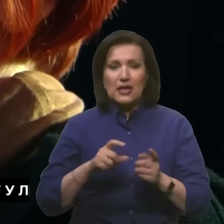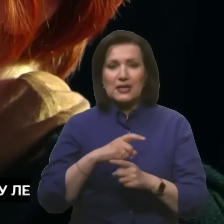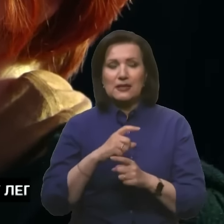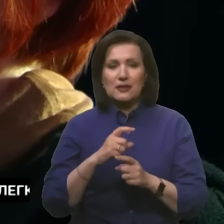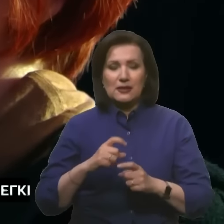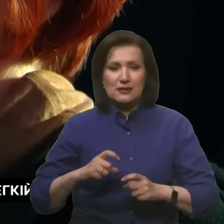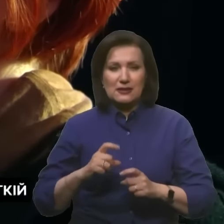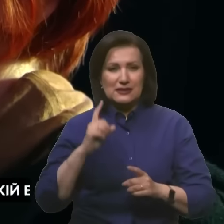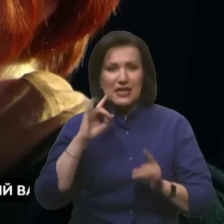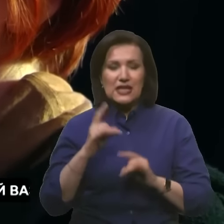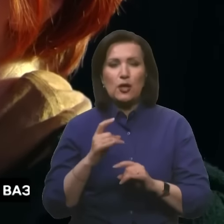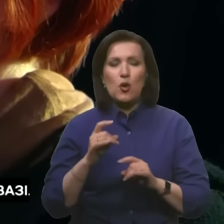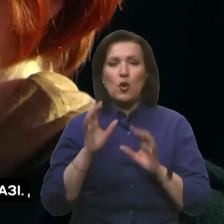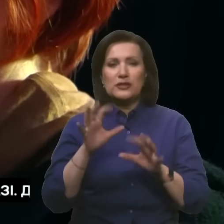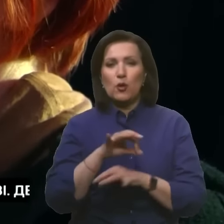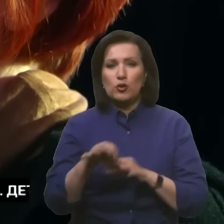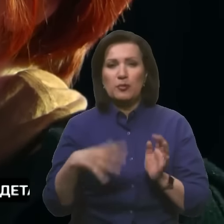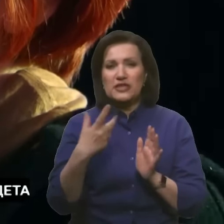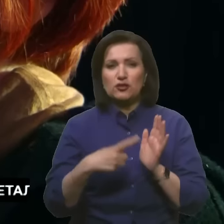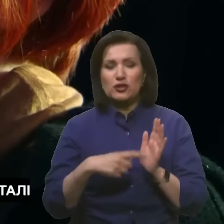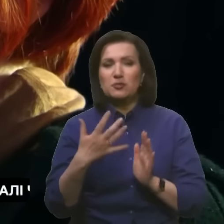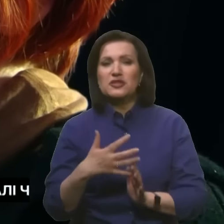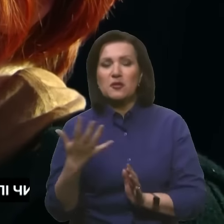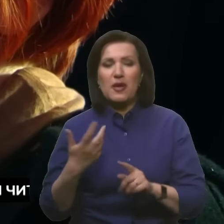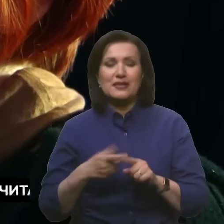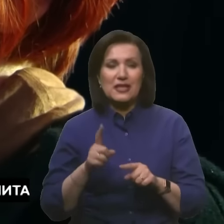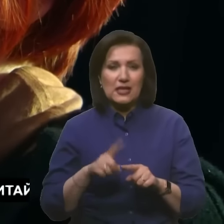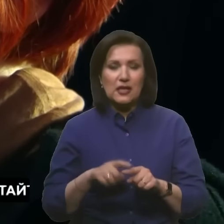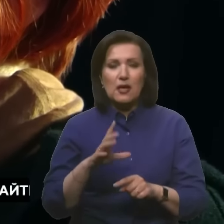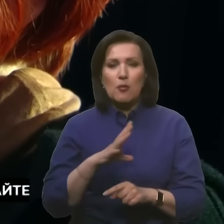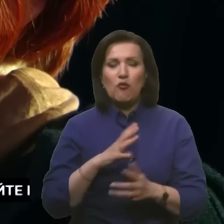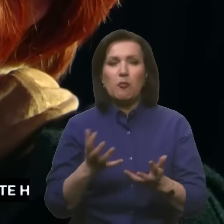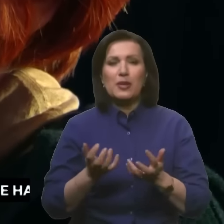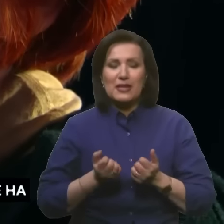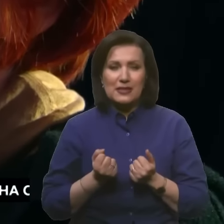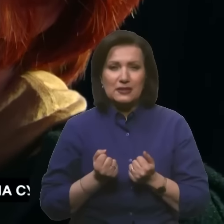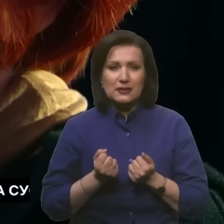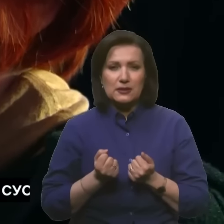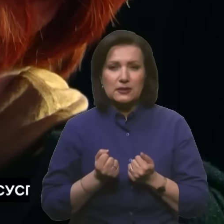скандального законопроекту 5655, який був прийнятий